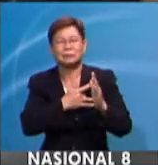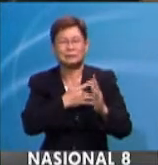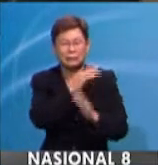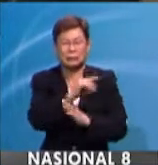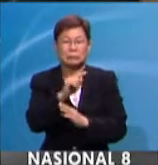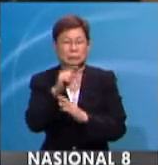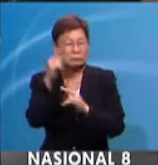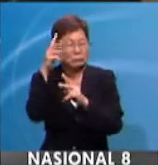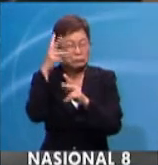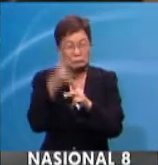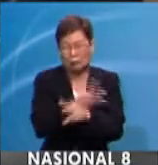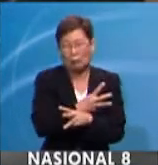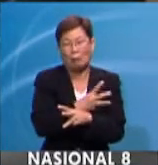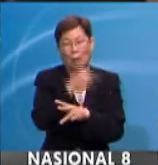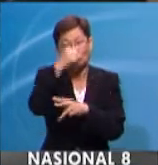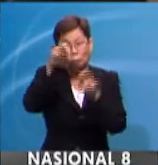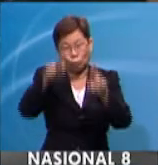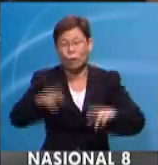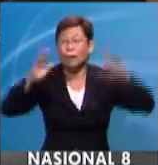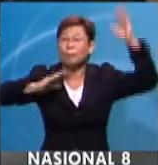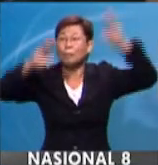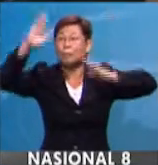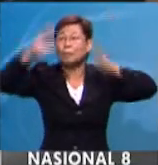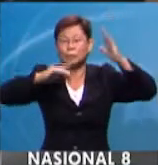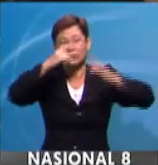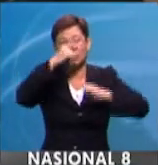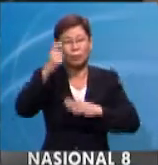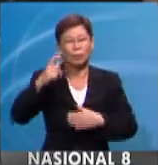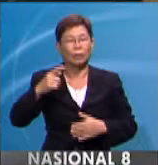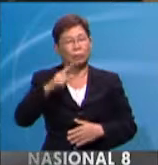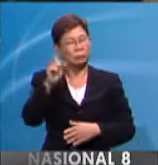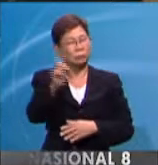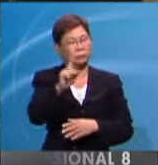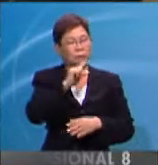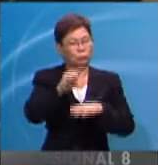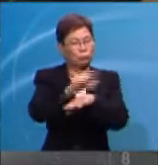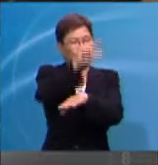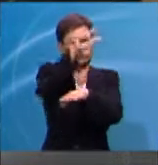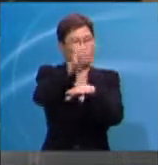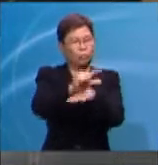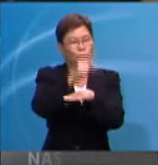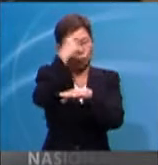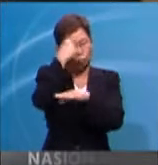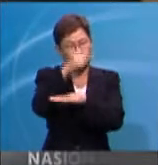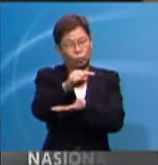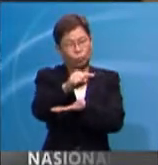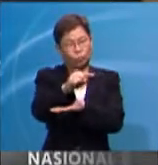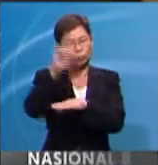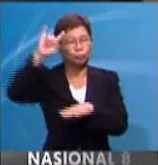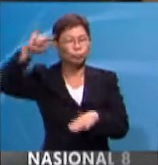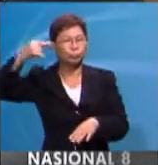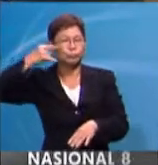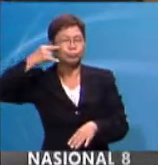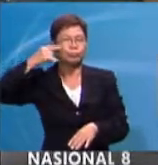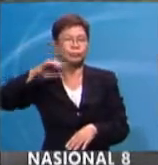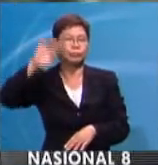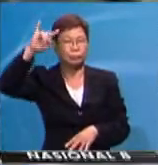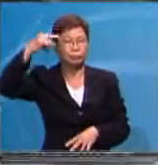kritikal untuk rakyat negara kita ini hanya feedback cepatnya tidak digunakan untuk instrumen spekulasi